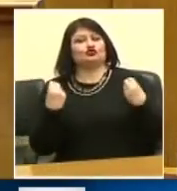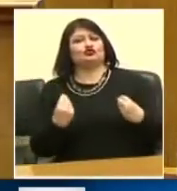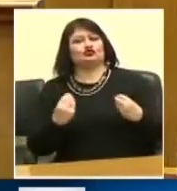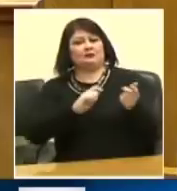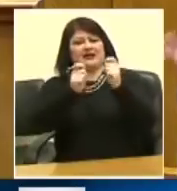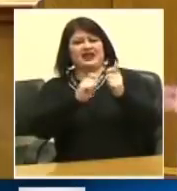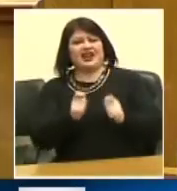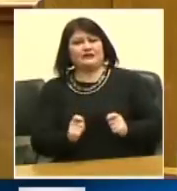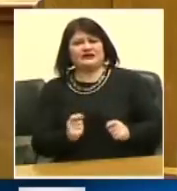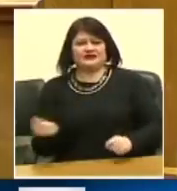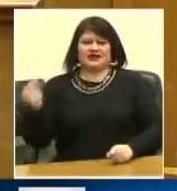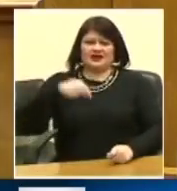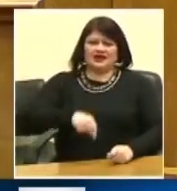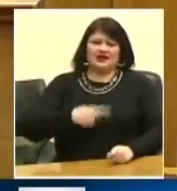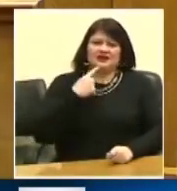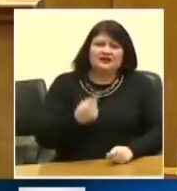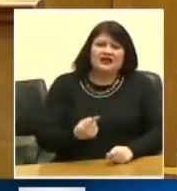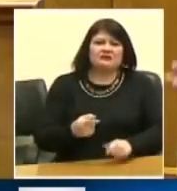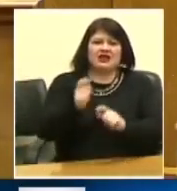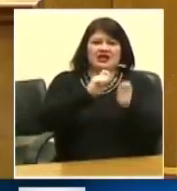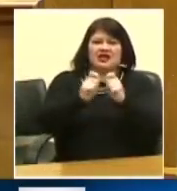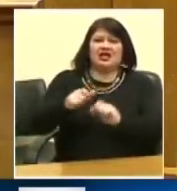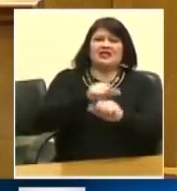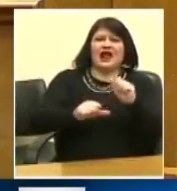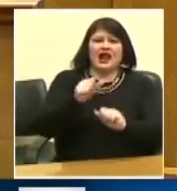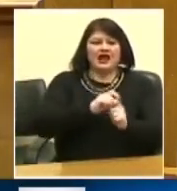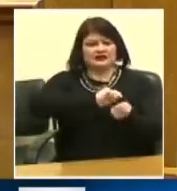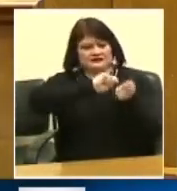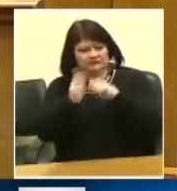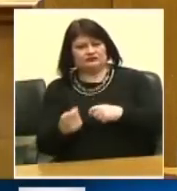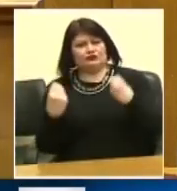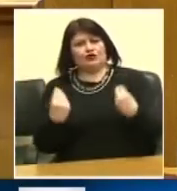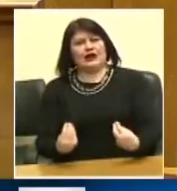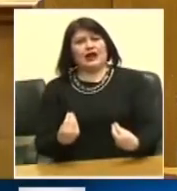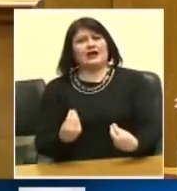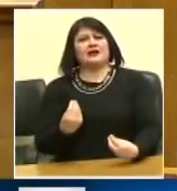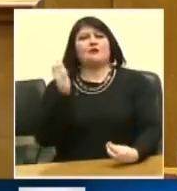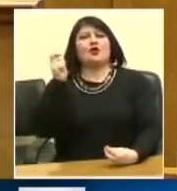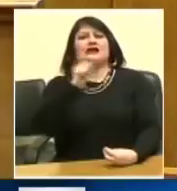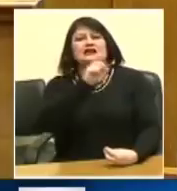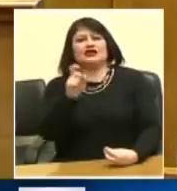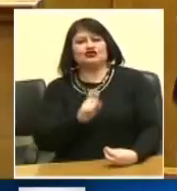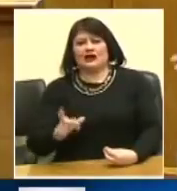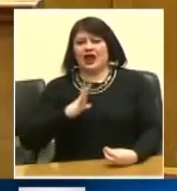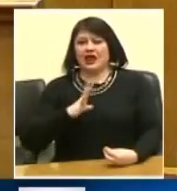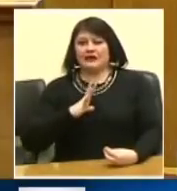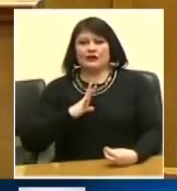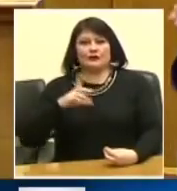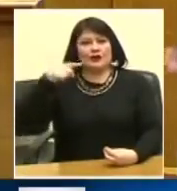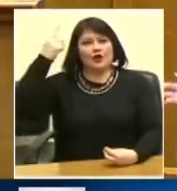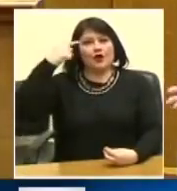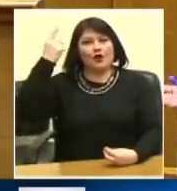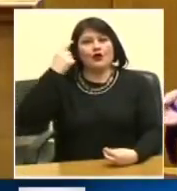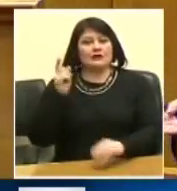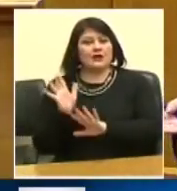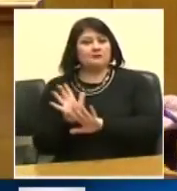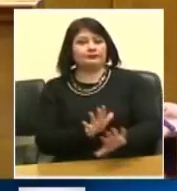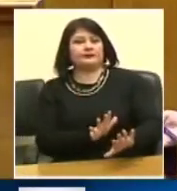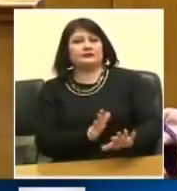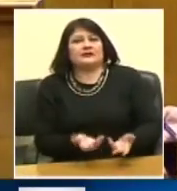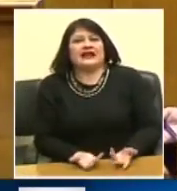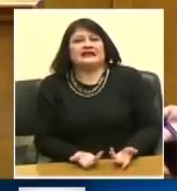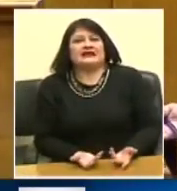και είπε ότι θα μας αναδομήσει, θα μας κάνει άλλους καλύτερους ανθρώπους, καλύτερη πολιτική ζωή. Και ξαφνικά αυτό το όραμά του το εγκατέλειψε. Γιατί,